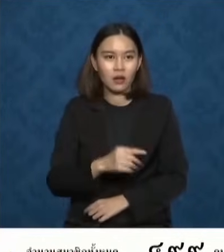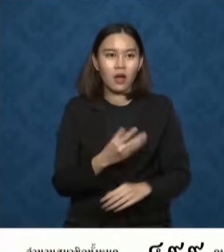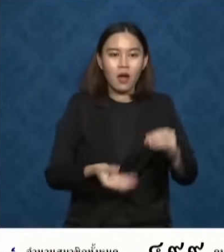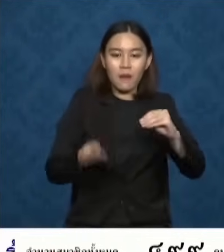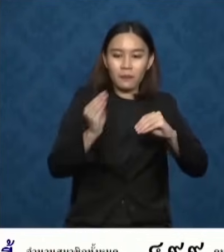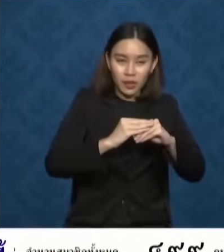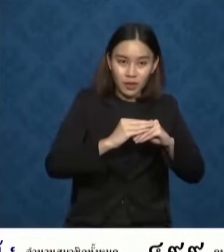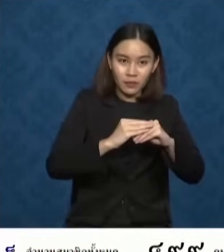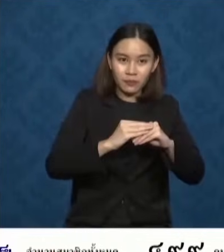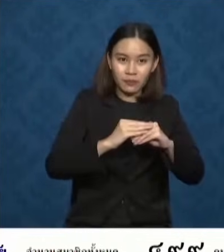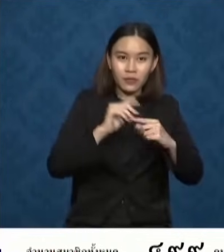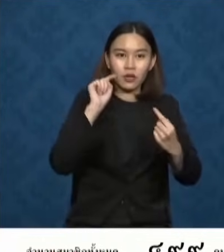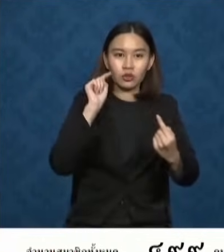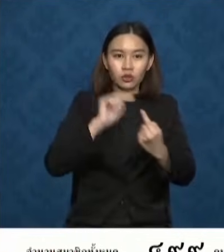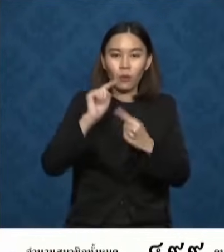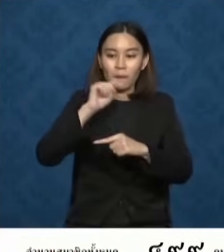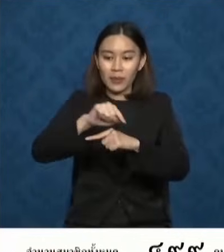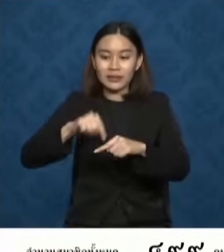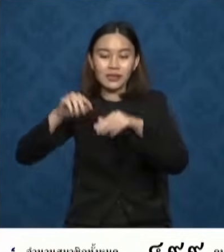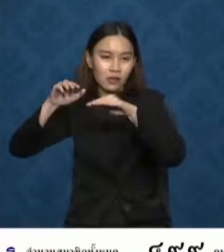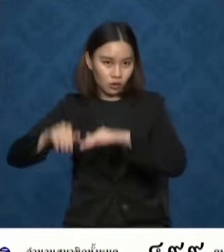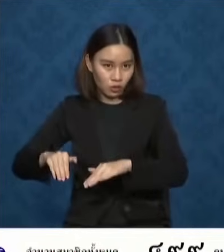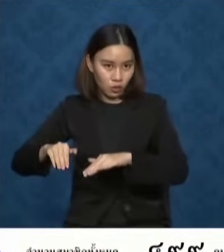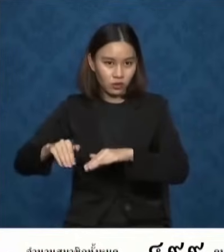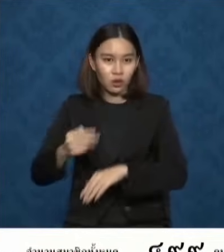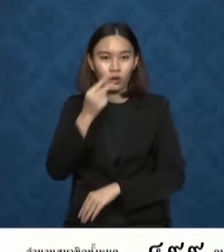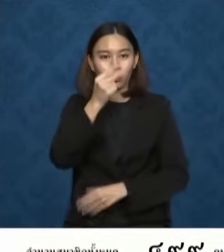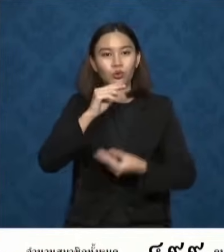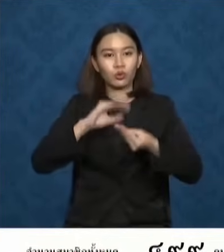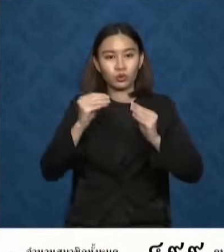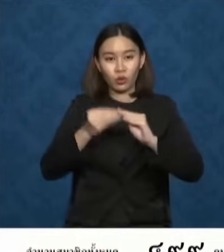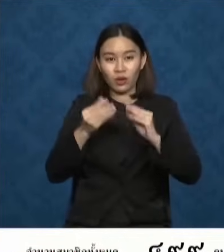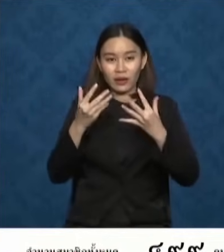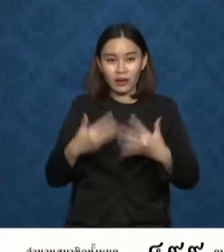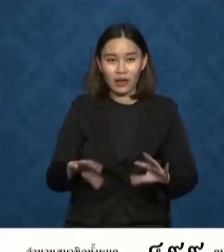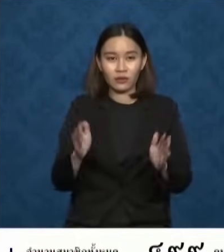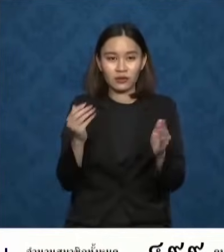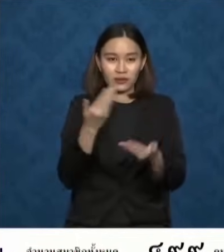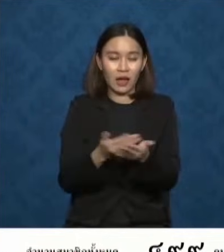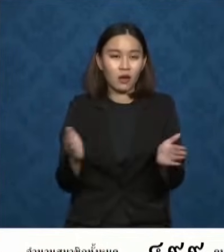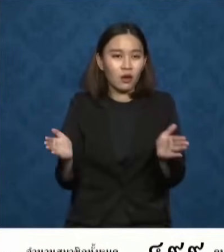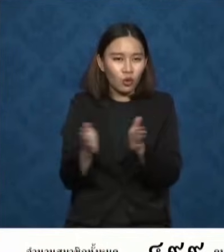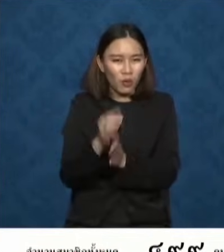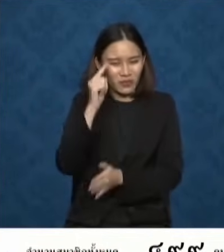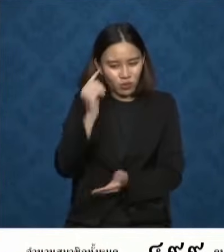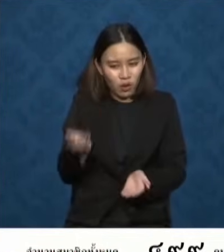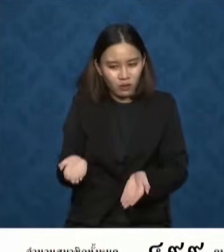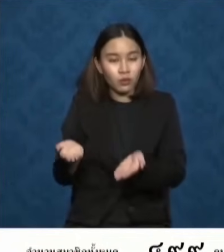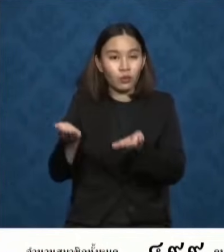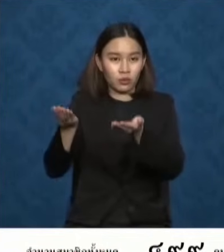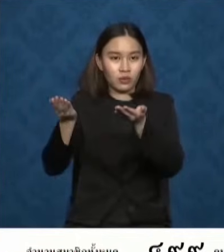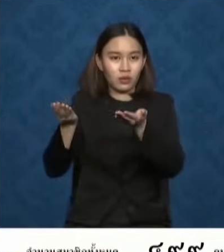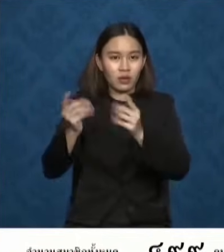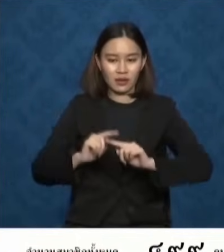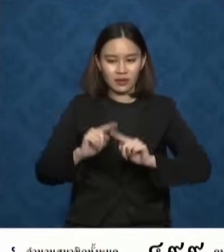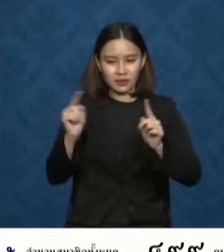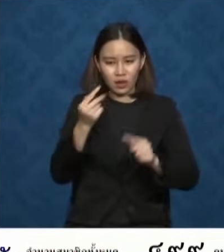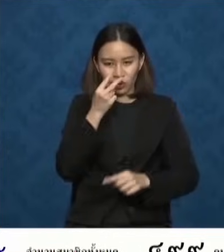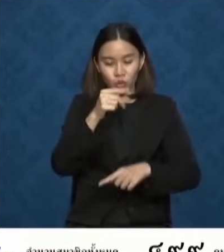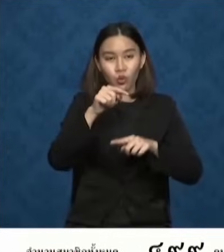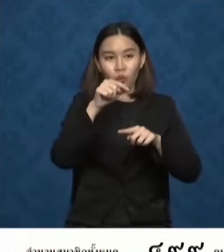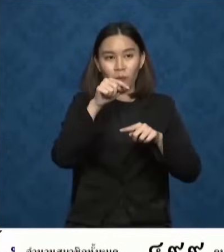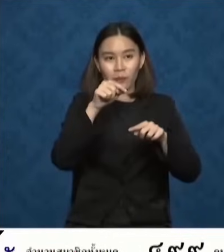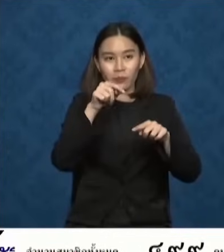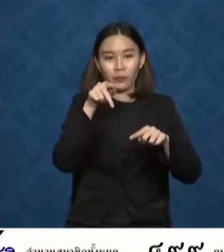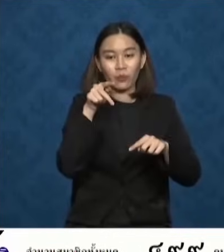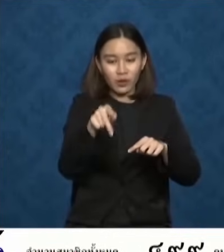การเพิ่มขึ้นในสัดส่วนที่ลดลงดูตัวเลขแล้วนี่ยอดรวม อาจจะสูงขึ้นแต่ดูสัดส่วน